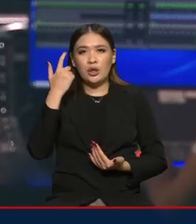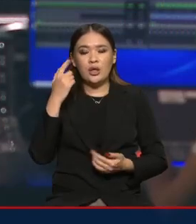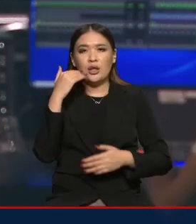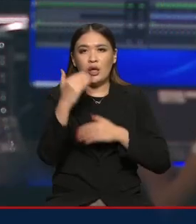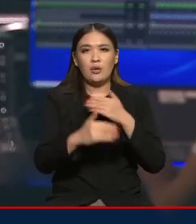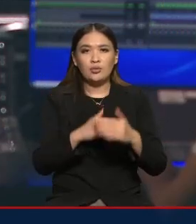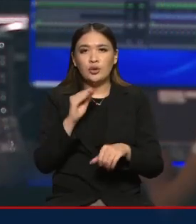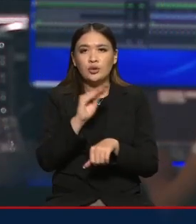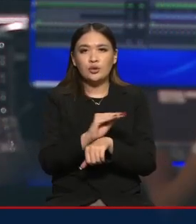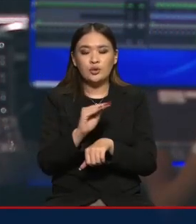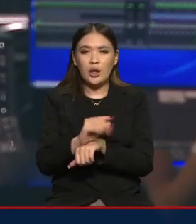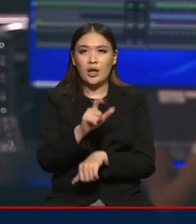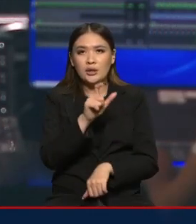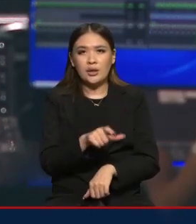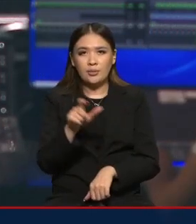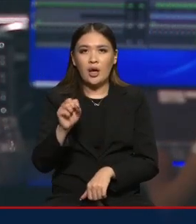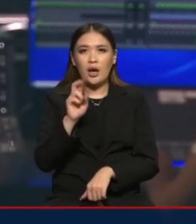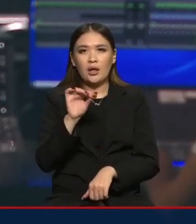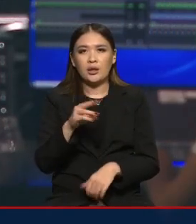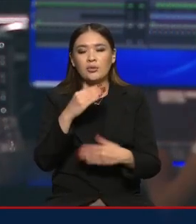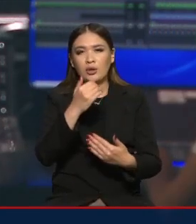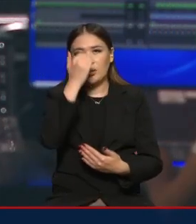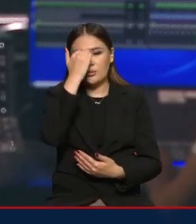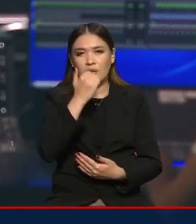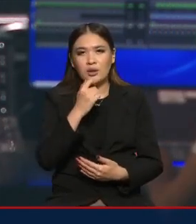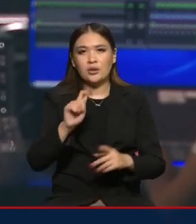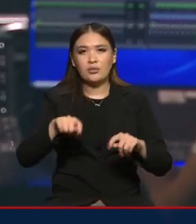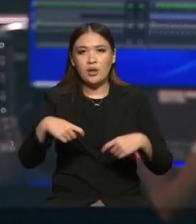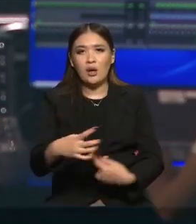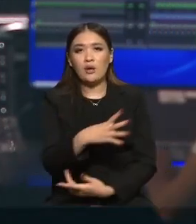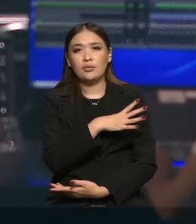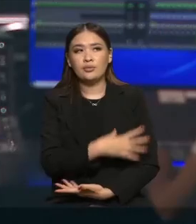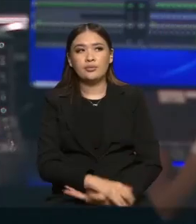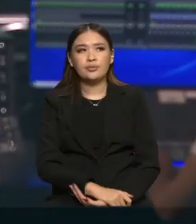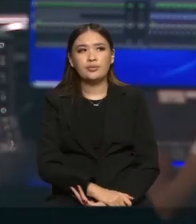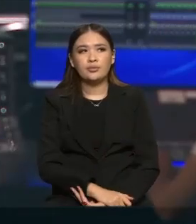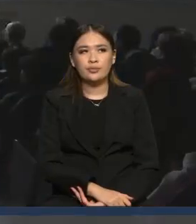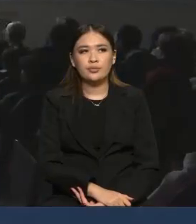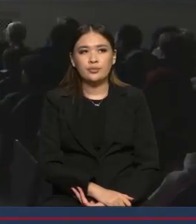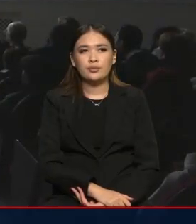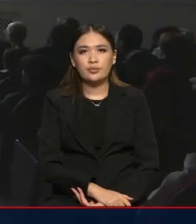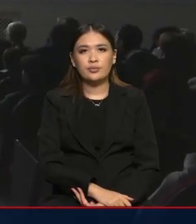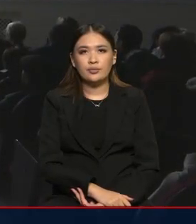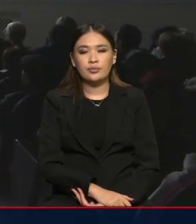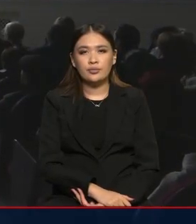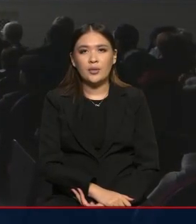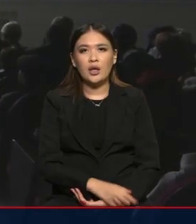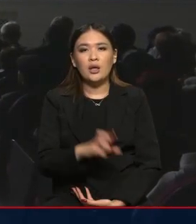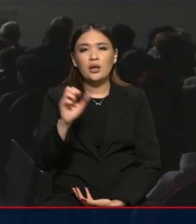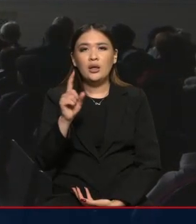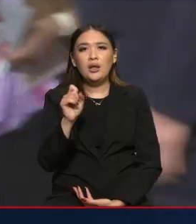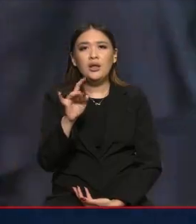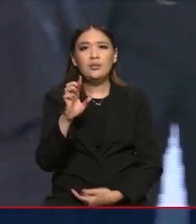дамуына үлес қосып жүрген азаматтар әкімнің алғысын алды. Әріптесім Зұлқарнай Ермұратұлы тарқатады. Базарбай